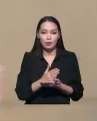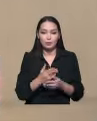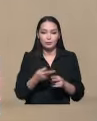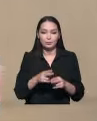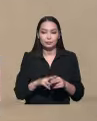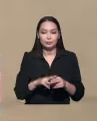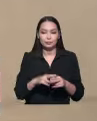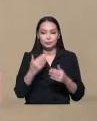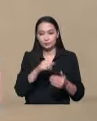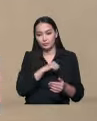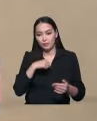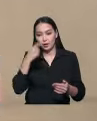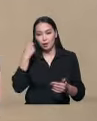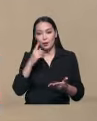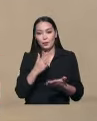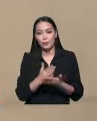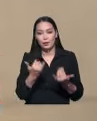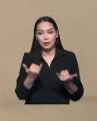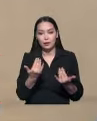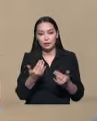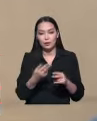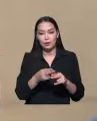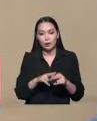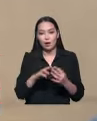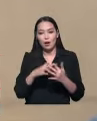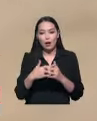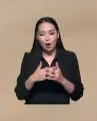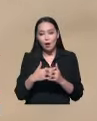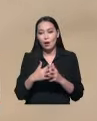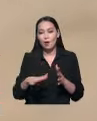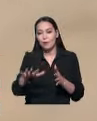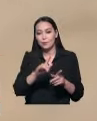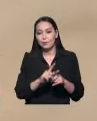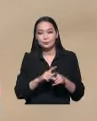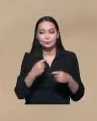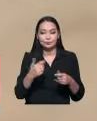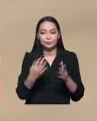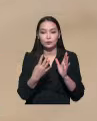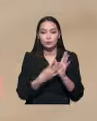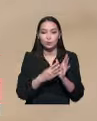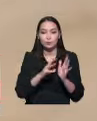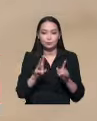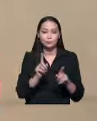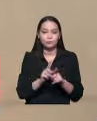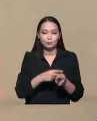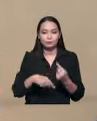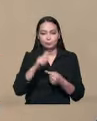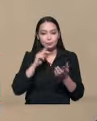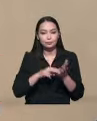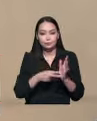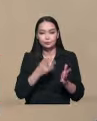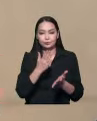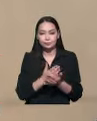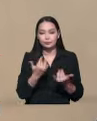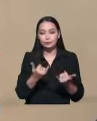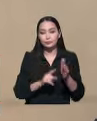кісілердің. Ол через СПК арқылы береді ауыл әкімшілігімен. 9 миллионның төңірегі деп айтылып жатыр. Енді қазір басым